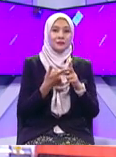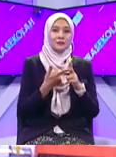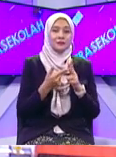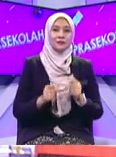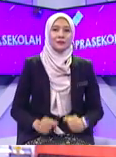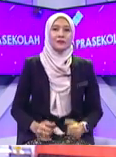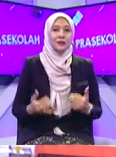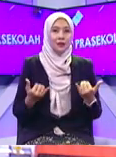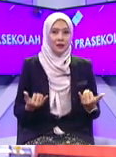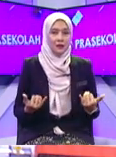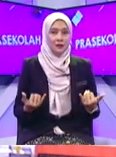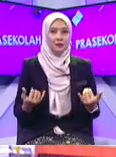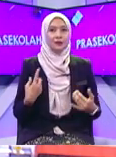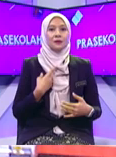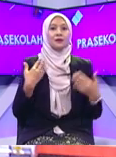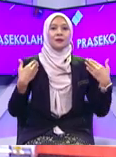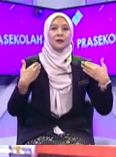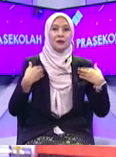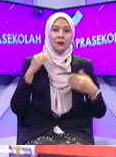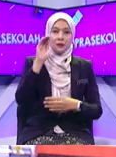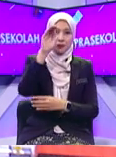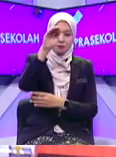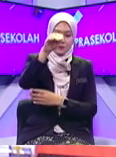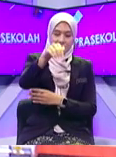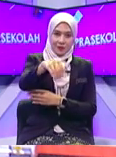kita ada jengkal woi